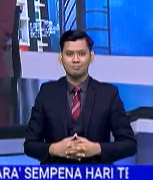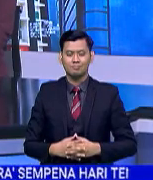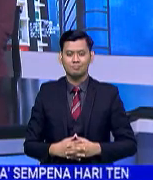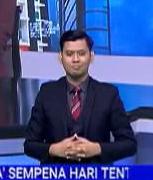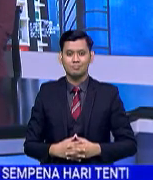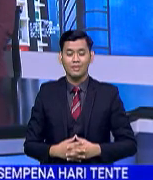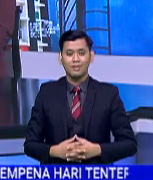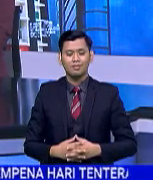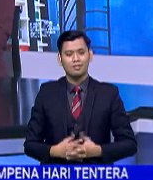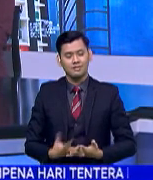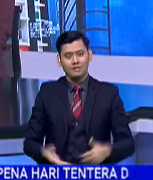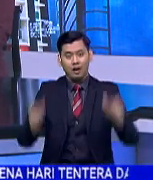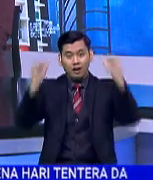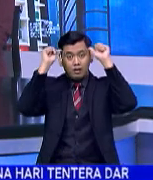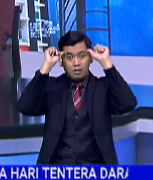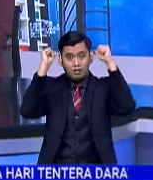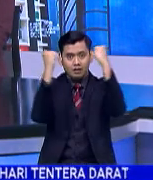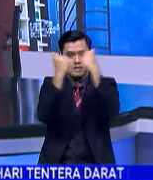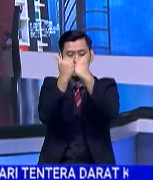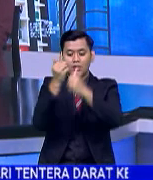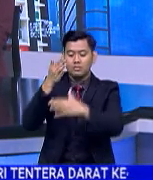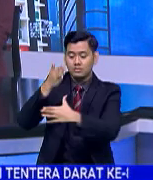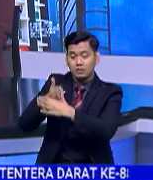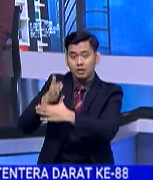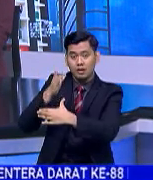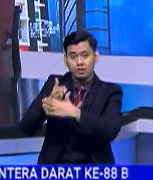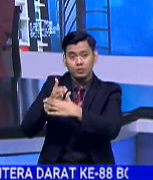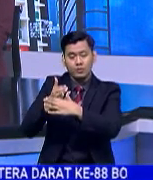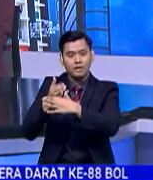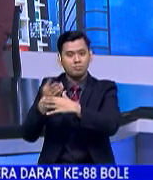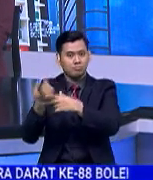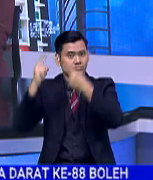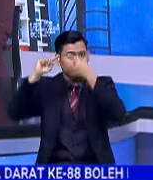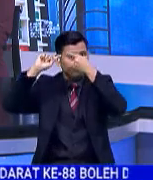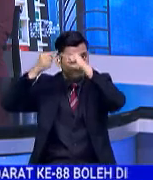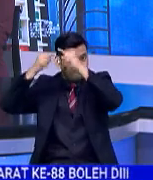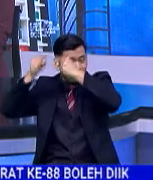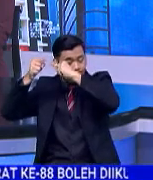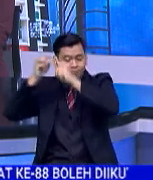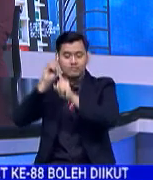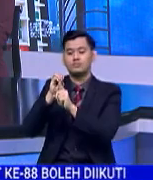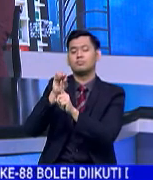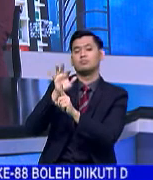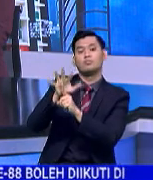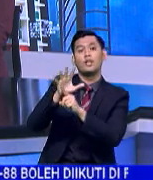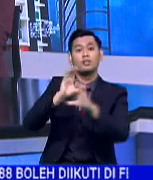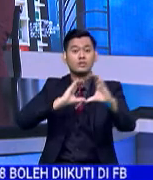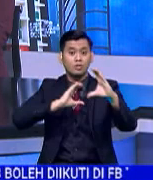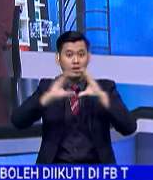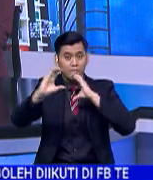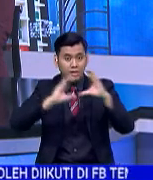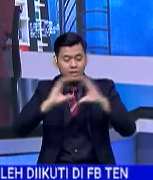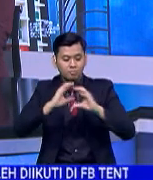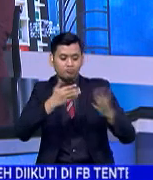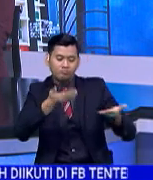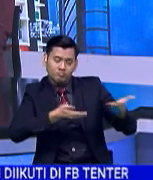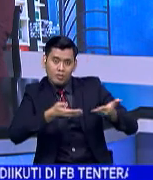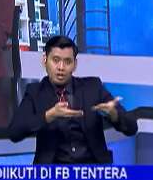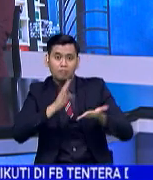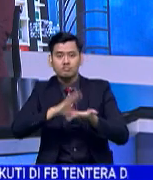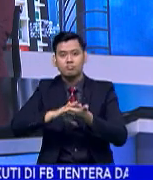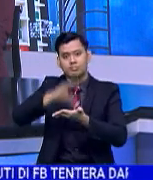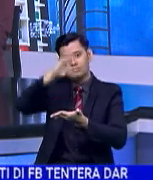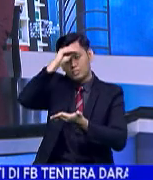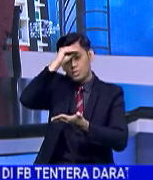Saudara, autisma, gangguan perkembangan neuro yang memberi kesan kepada keupayaan komunikasi, interaksi dan